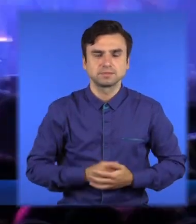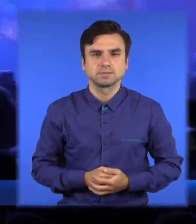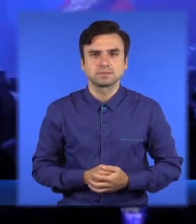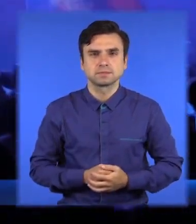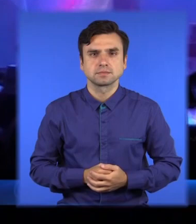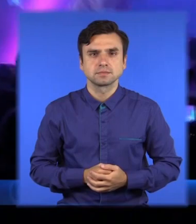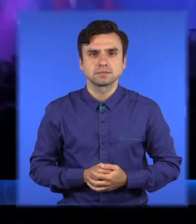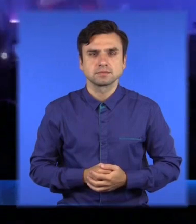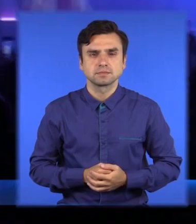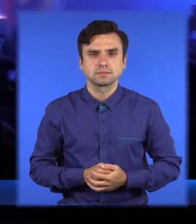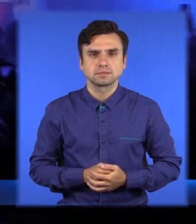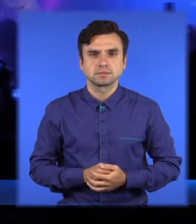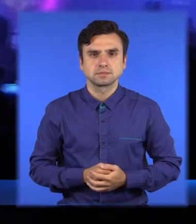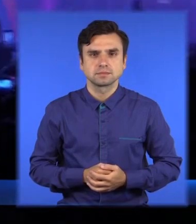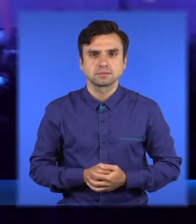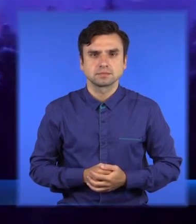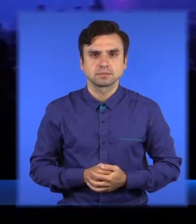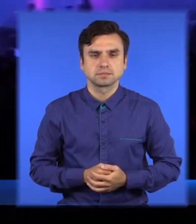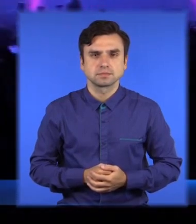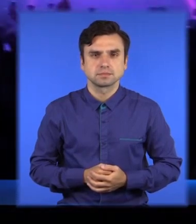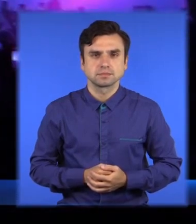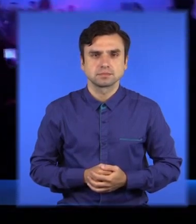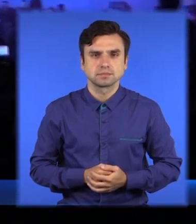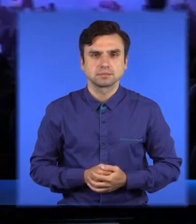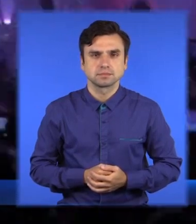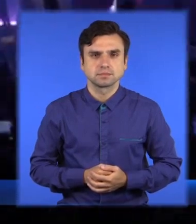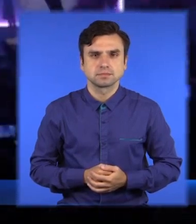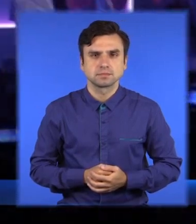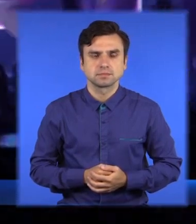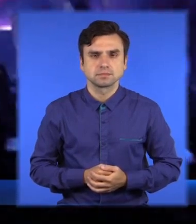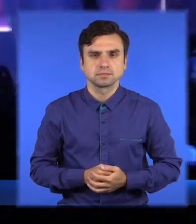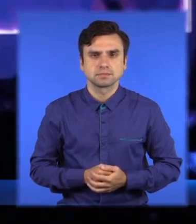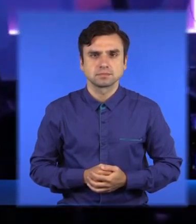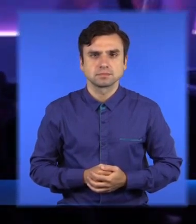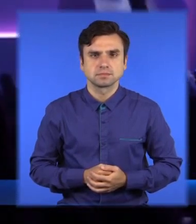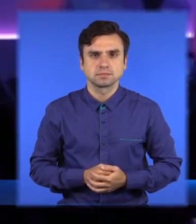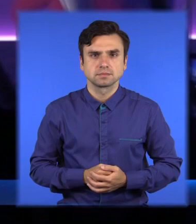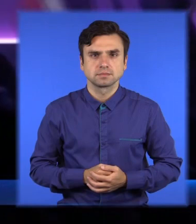Впали в любов та вдарились в танці. У Кривому Розі відгримів концерт «Монатіка».